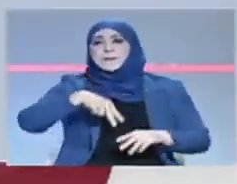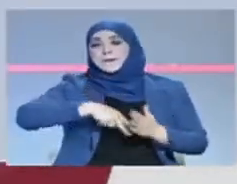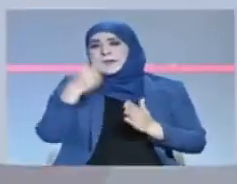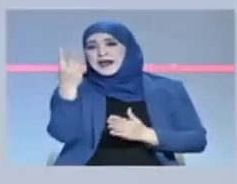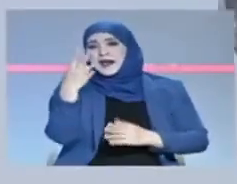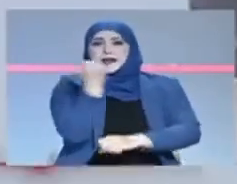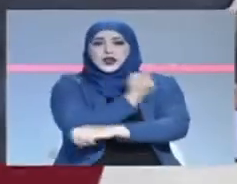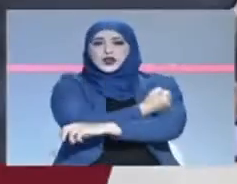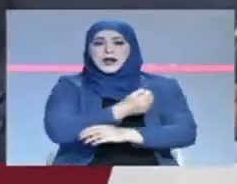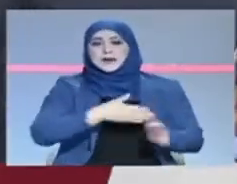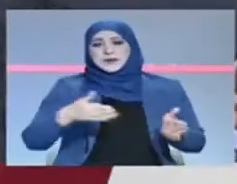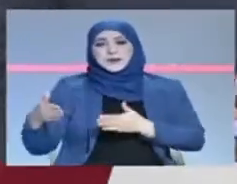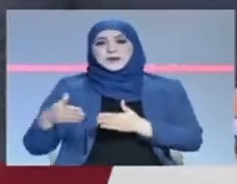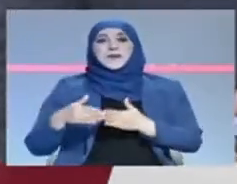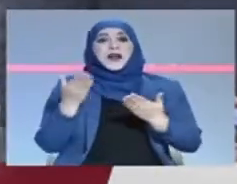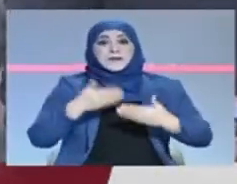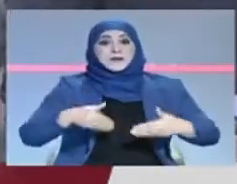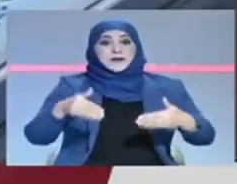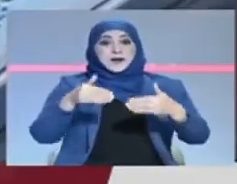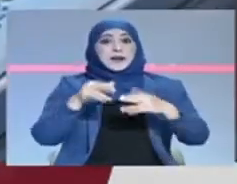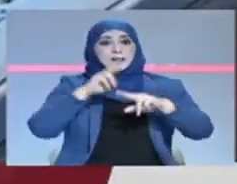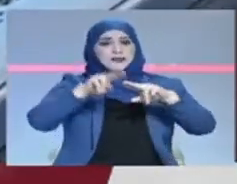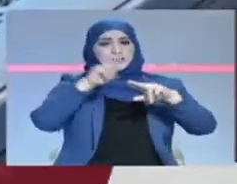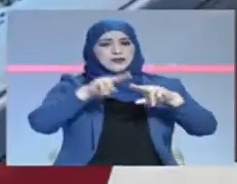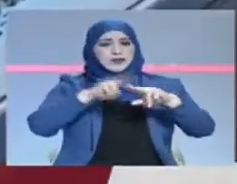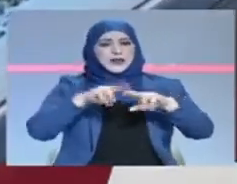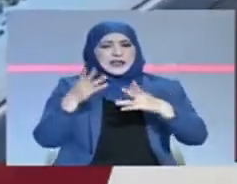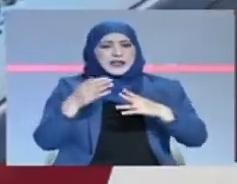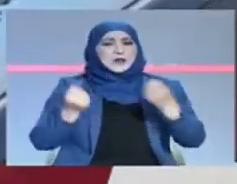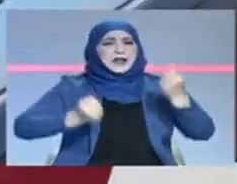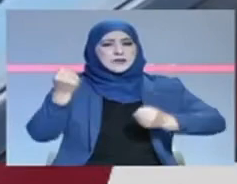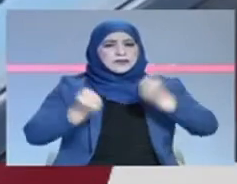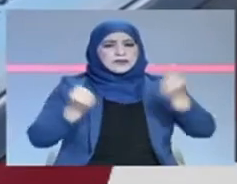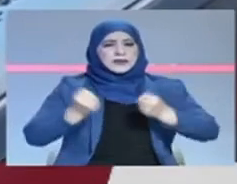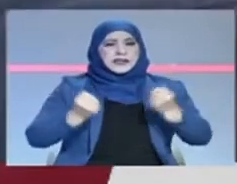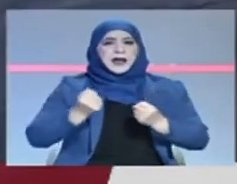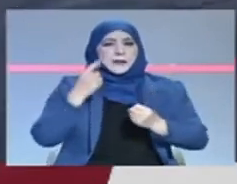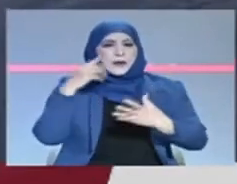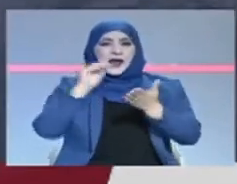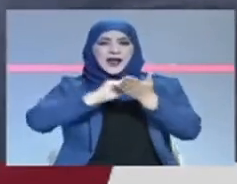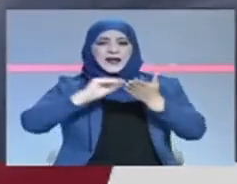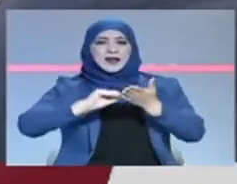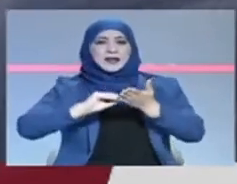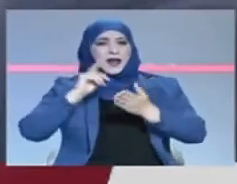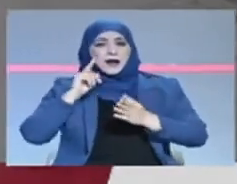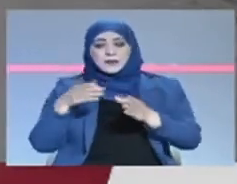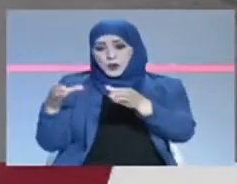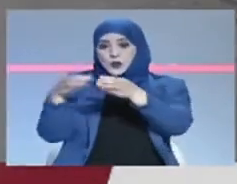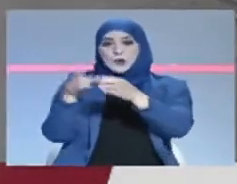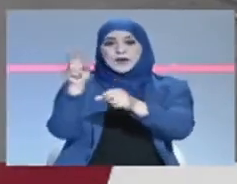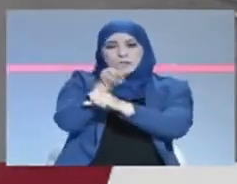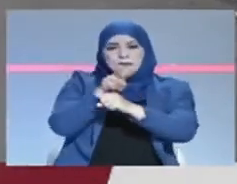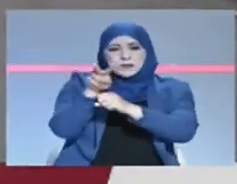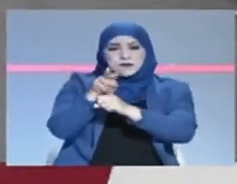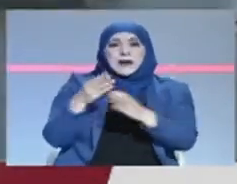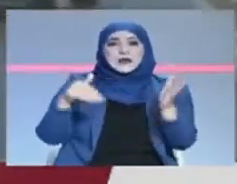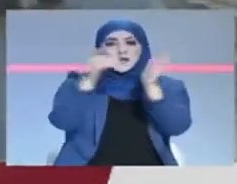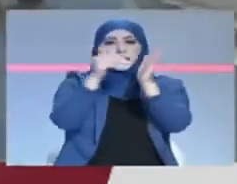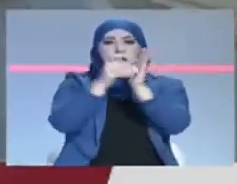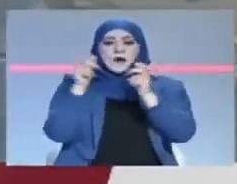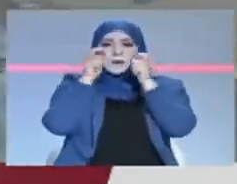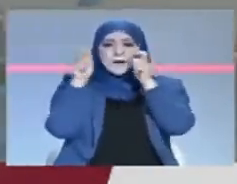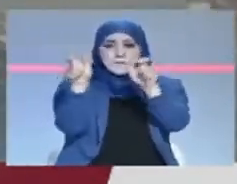جرعة. في مسعى لتحسين حوكمة استعمال السيارات الإدارية، مصالح المراقبة تكثف